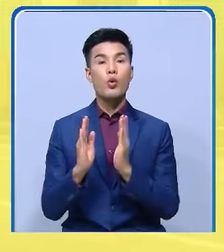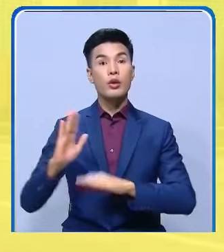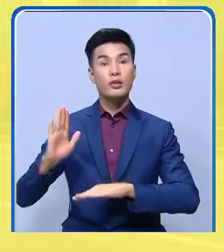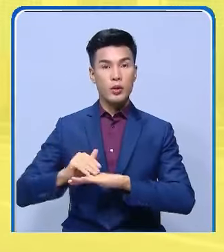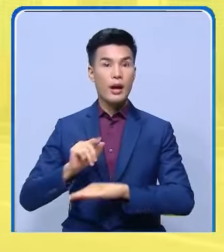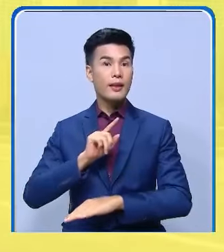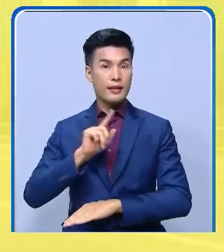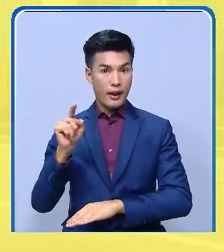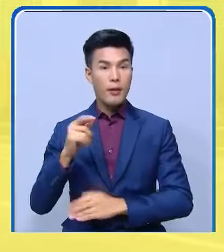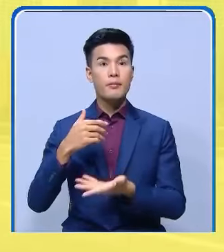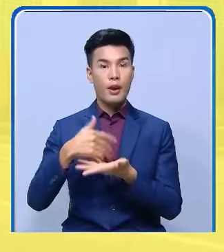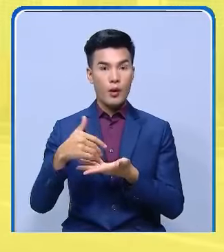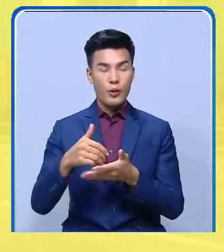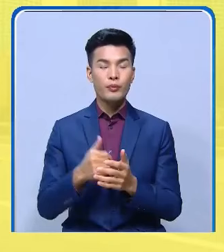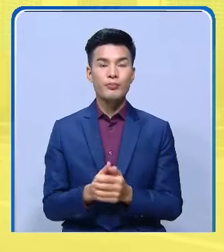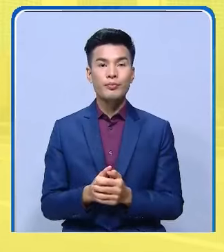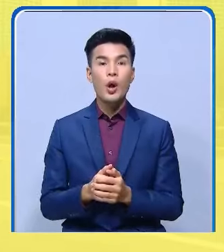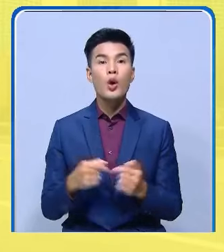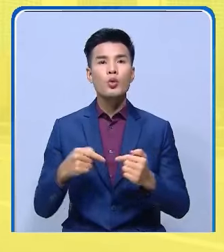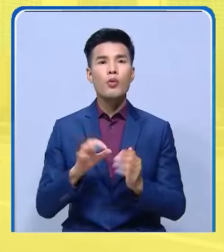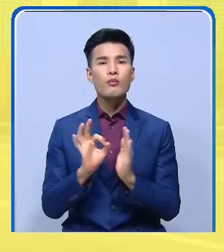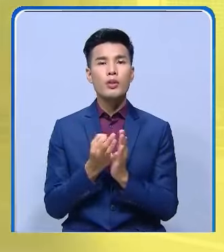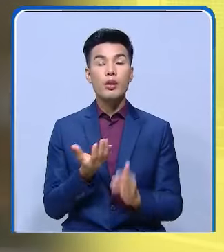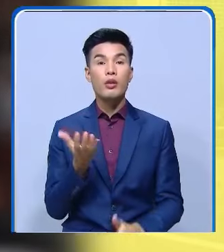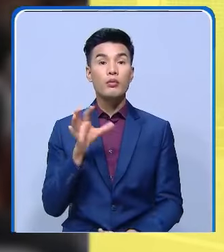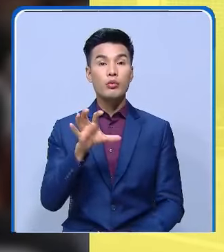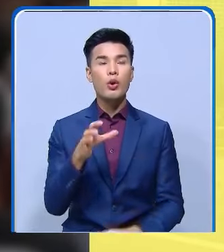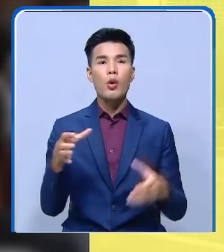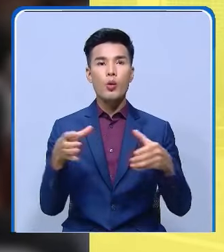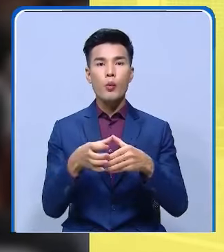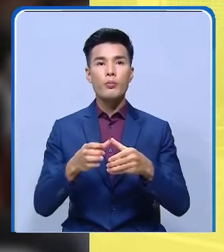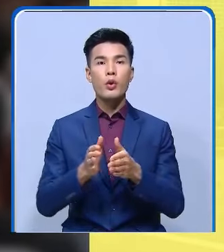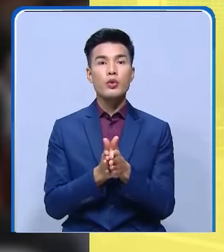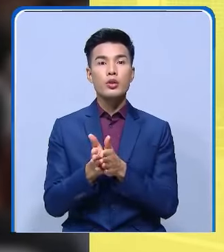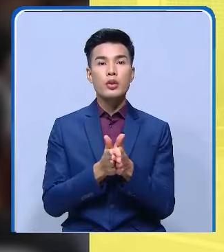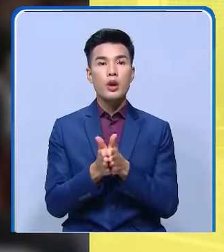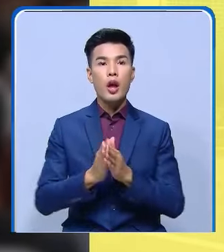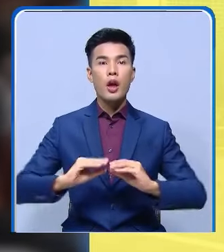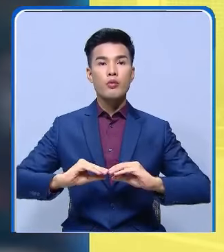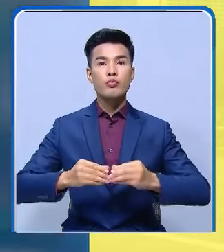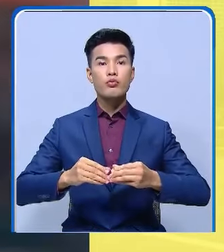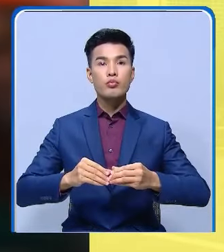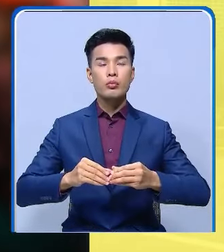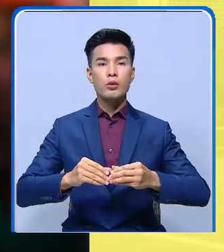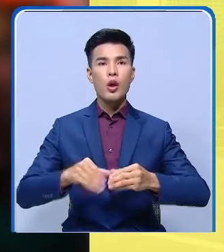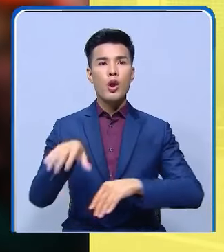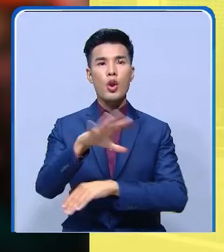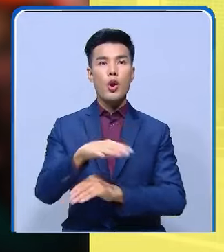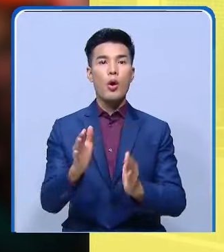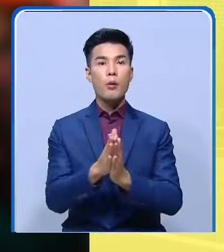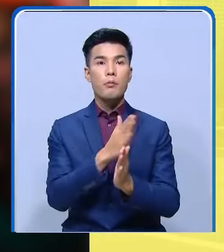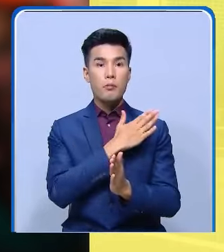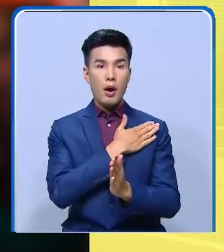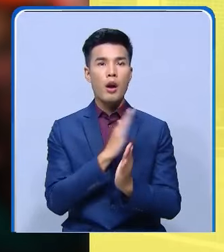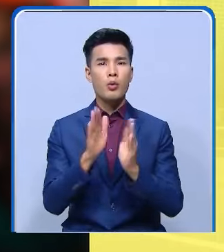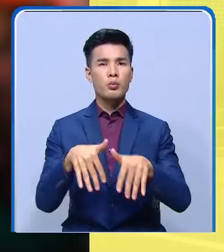ต่อให้ฟังนะคะจากกรณีเพจดังออกมาโพสต์แฉขบวนการแชร์ลูกโซ่วงแชร์แครอทหลอกลวงพระและประชาชนจำนวนม